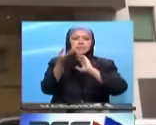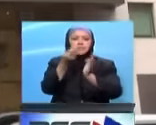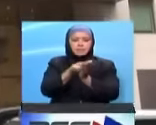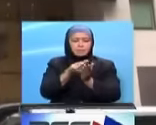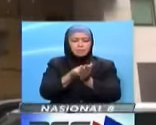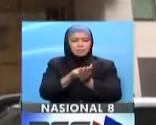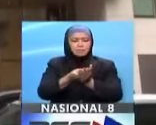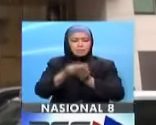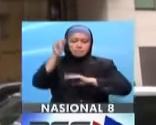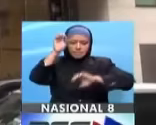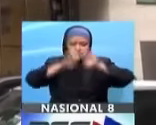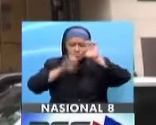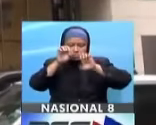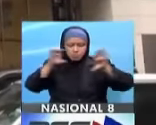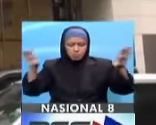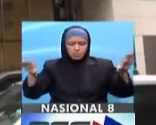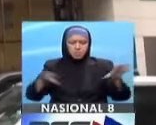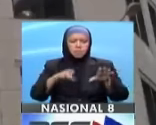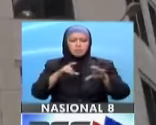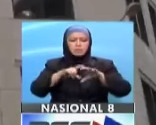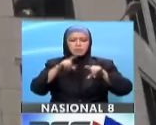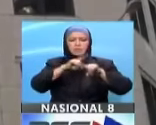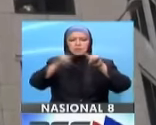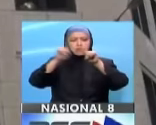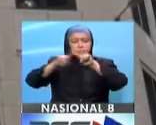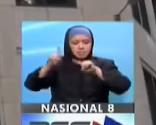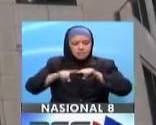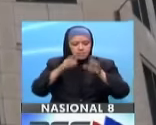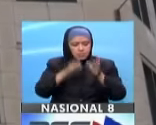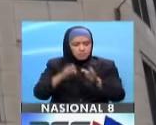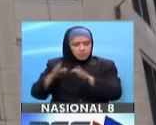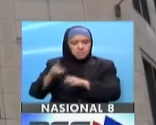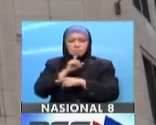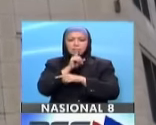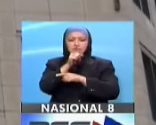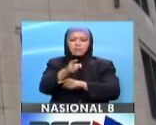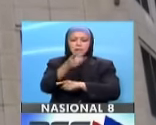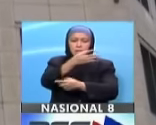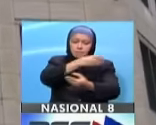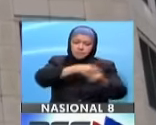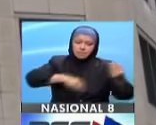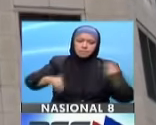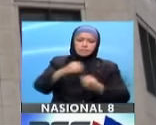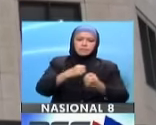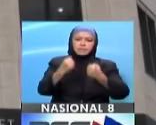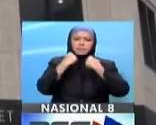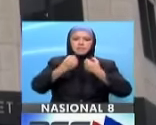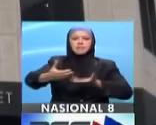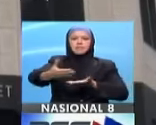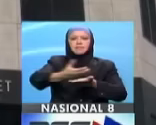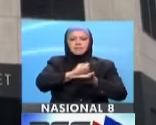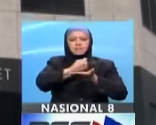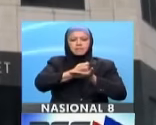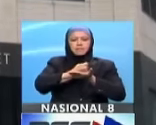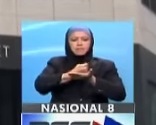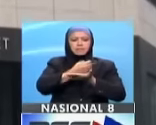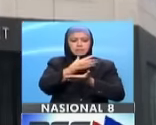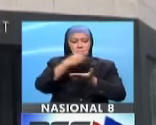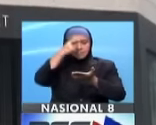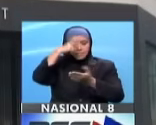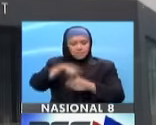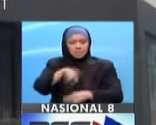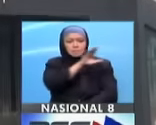dijalankan pihak-pihak berkecuali bagi memastikan kemampanan pendapatan. Bagi Ketua Pegawai Eksekutif dan Pengerusi